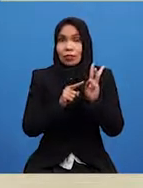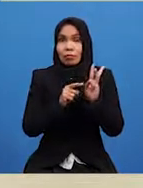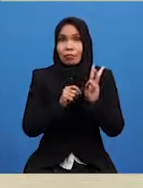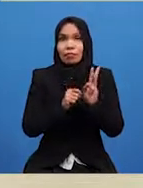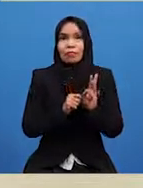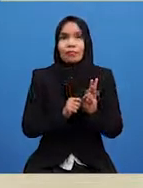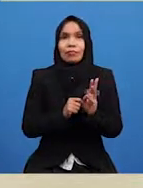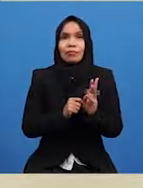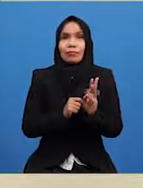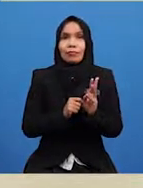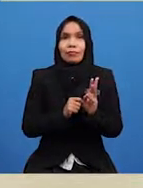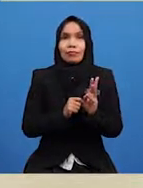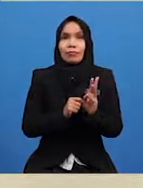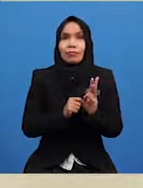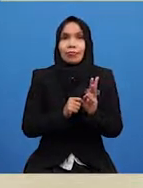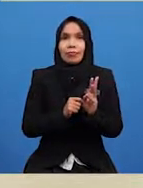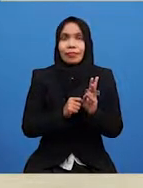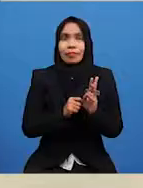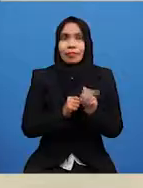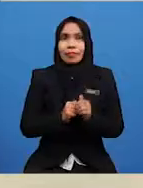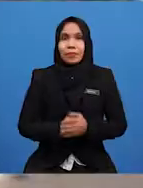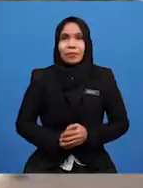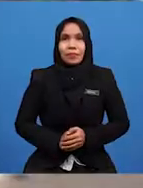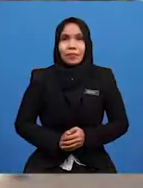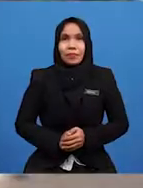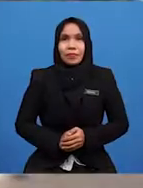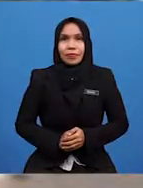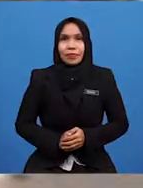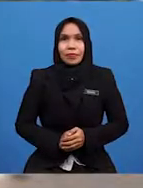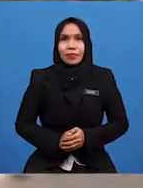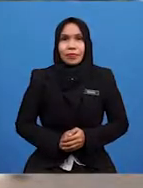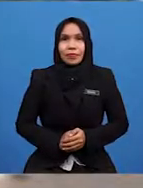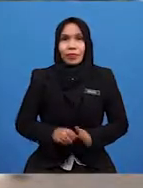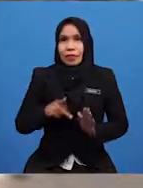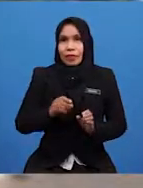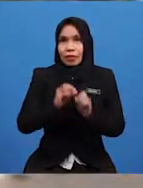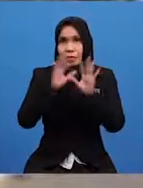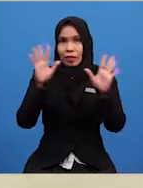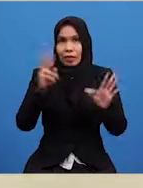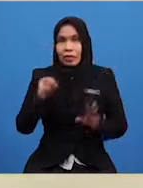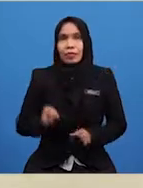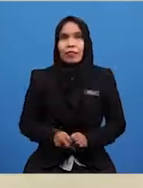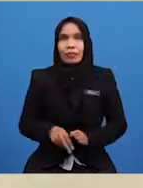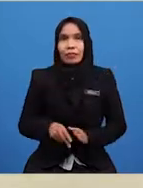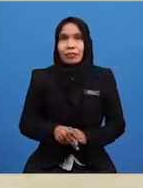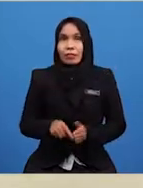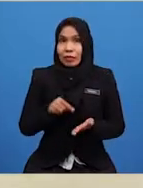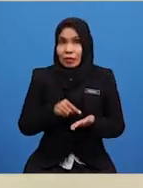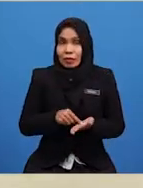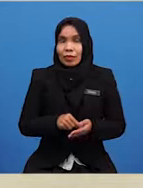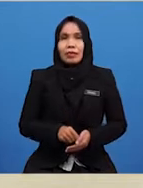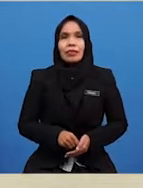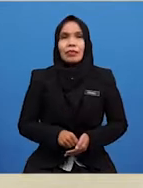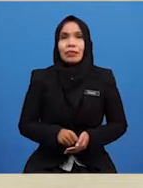Alam Melayu dan Kerajaan Luar Alam Melayu. Kegemilangan kesultanan ini dapat dilihat dalam aspek